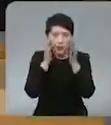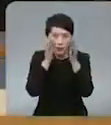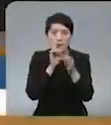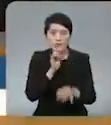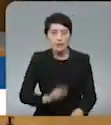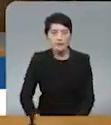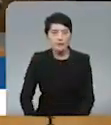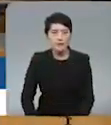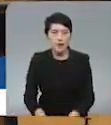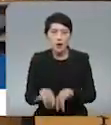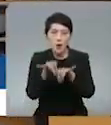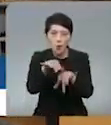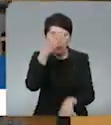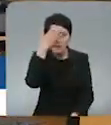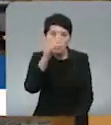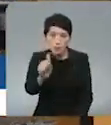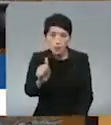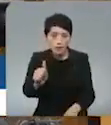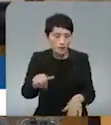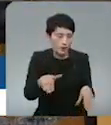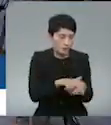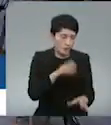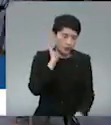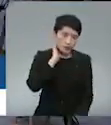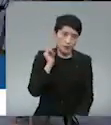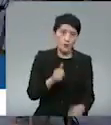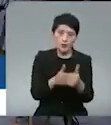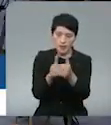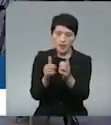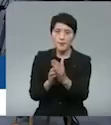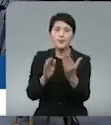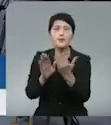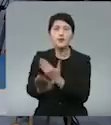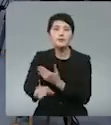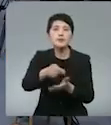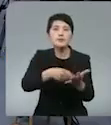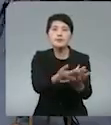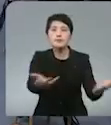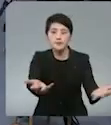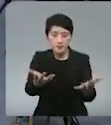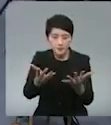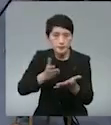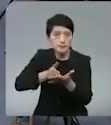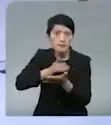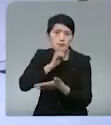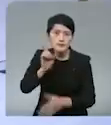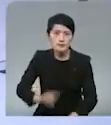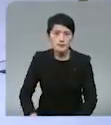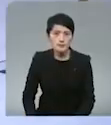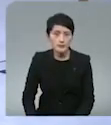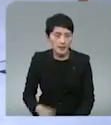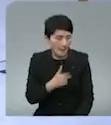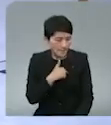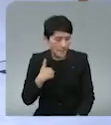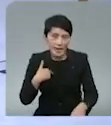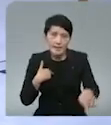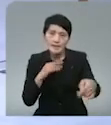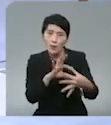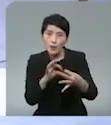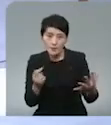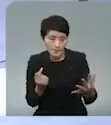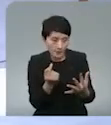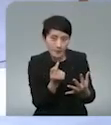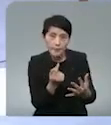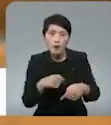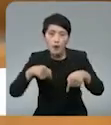la corée du sud n'envisagent pas un boycott diplomatique des jeux olympiques d'hiver de pékin de 2022 et souhaite au contraire maintenir les relations avec